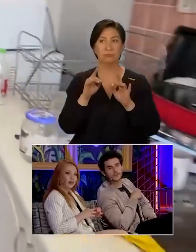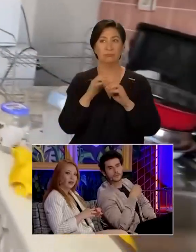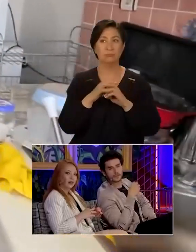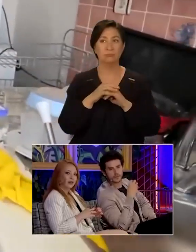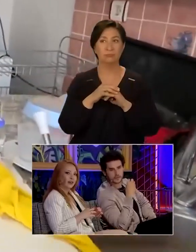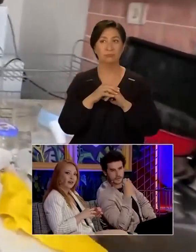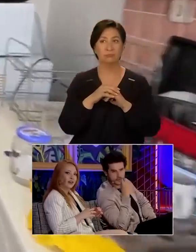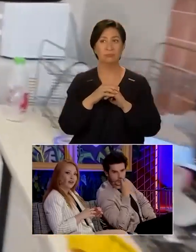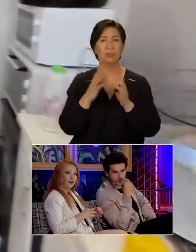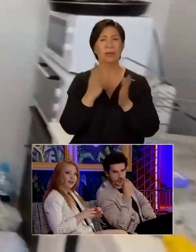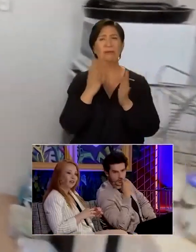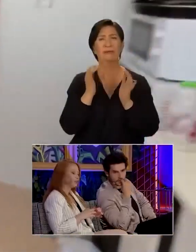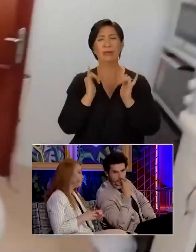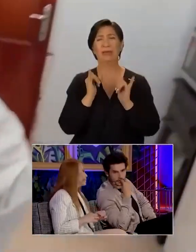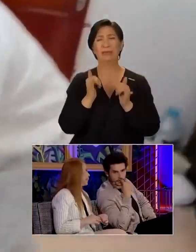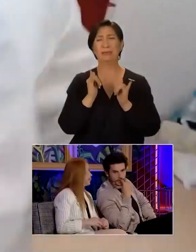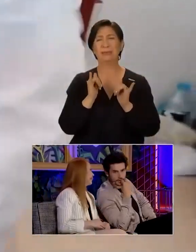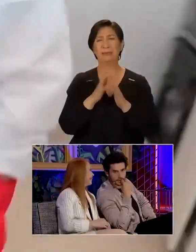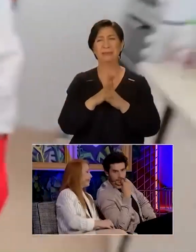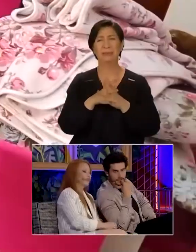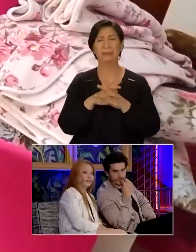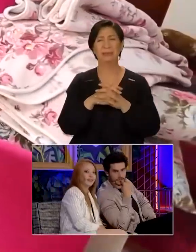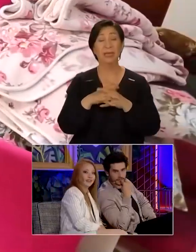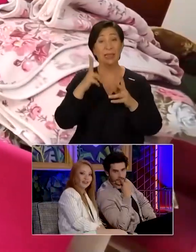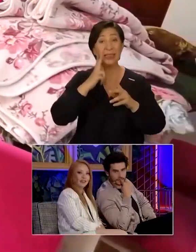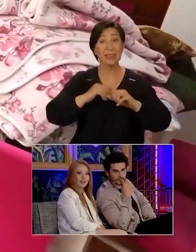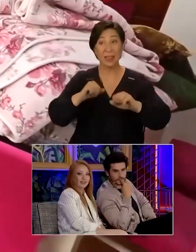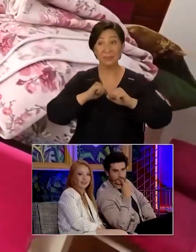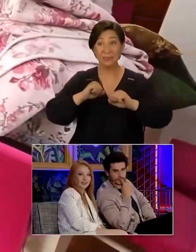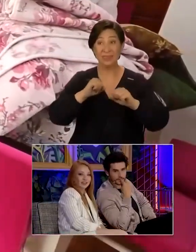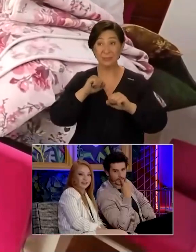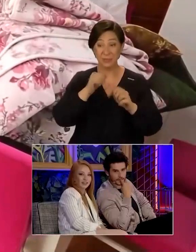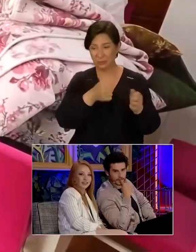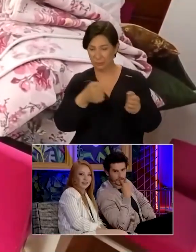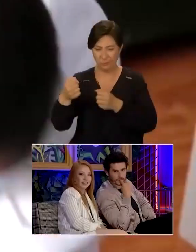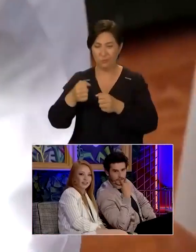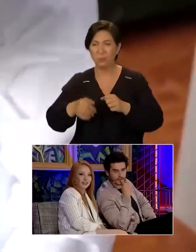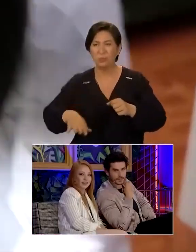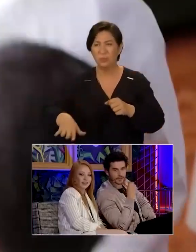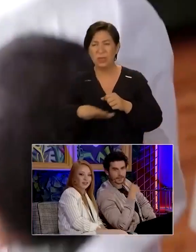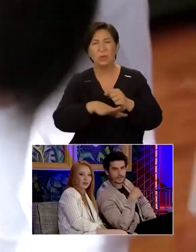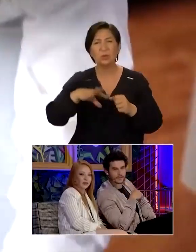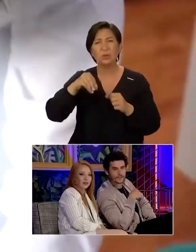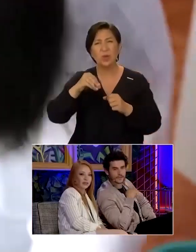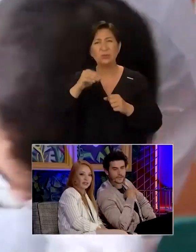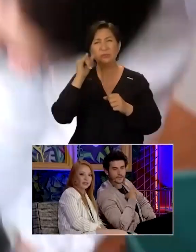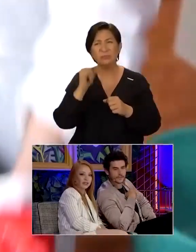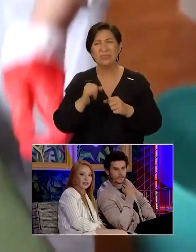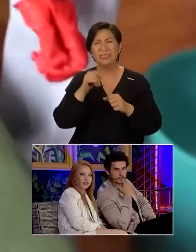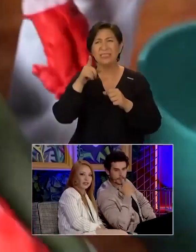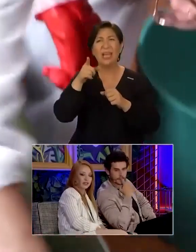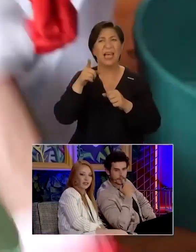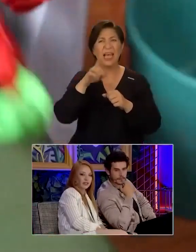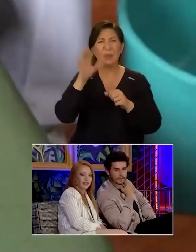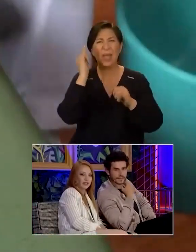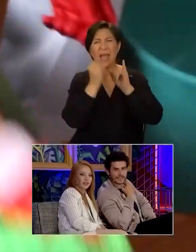Felaket ya. Vallahi felaket ya. Temizlenmek için yerlerinden çekilen eşyaların altından çıkanlar temizlik